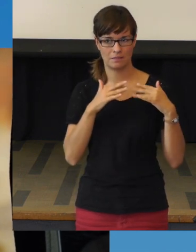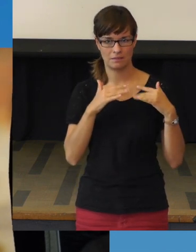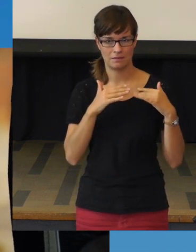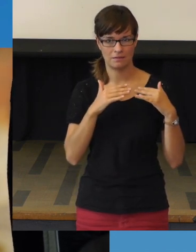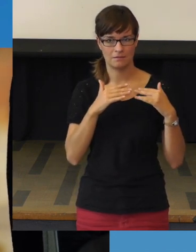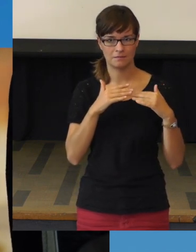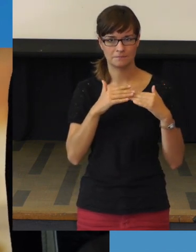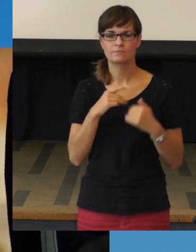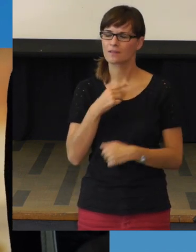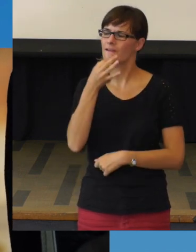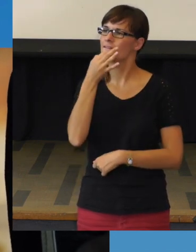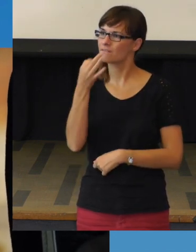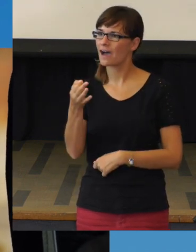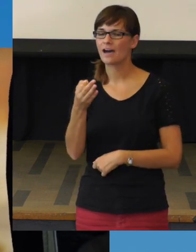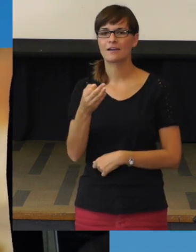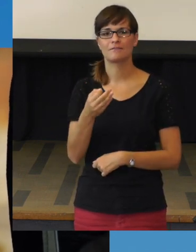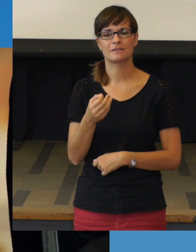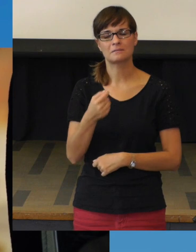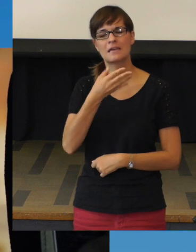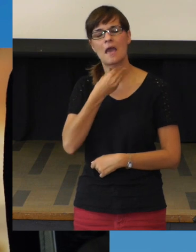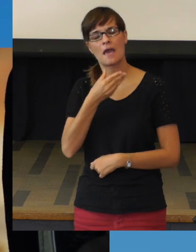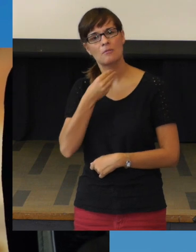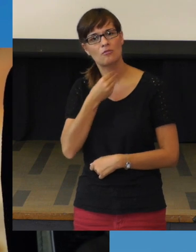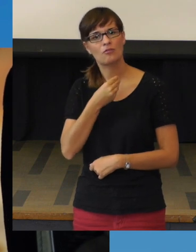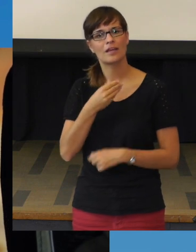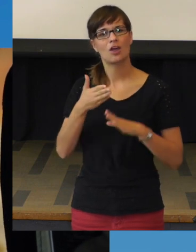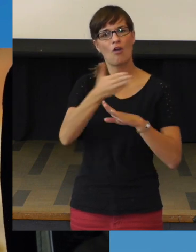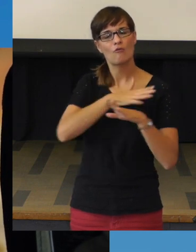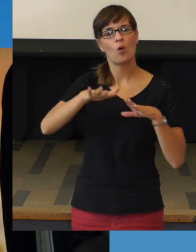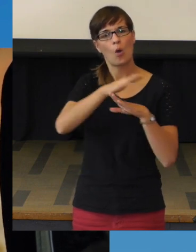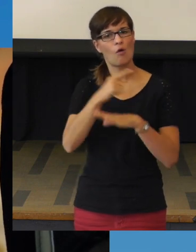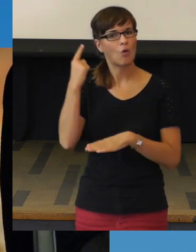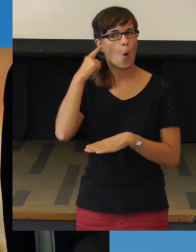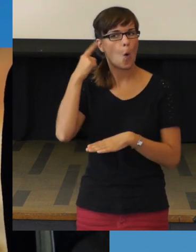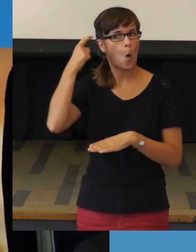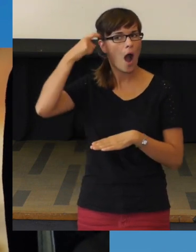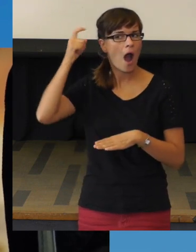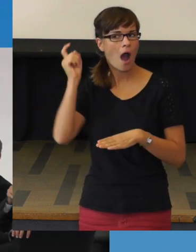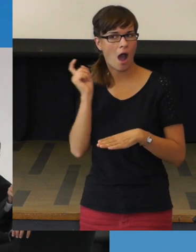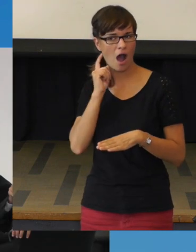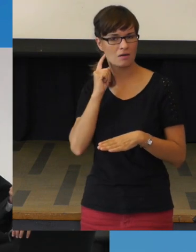ein Verschluss des Vorhofohres empfehlenswert oder notwendig wäre oder ist.